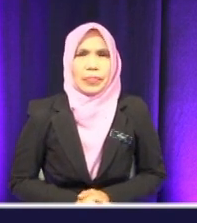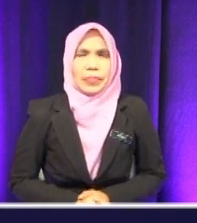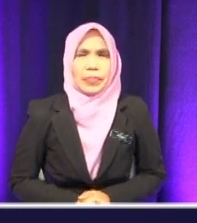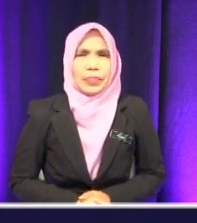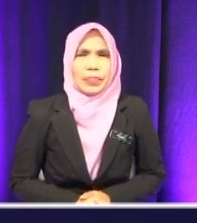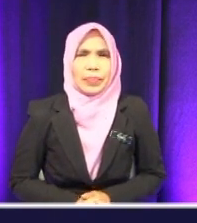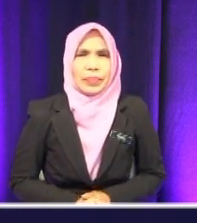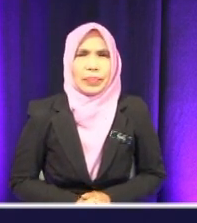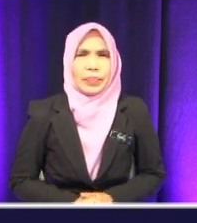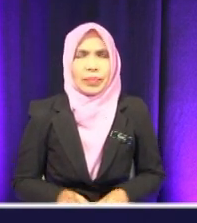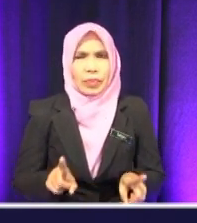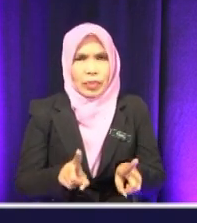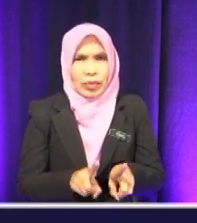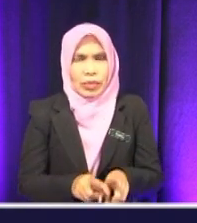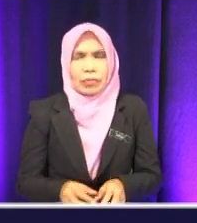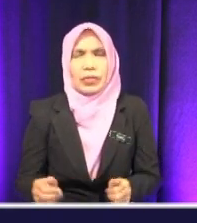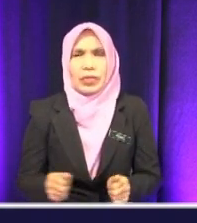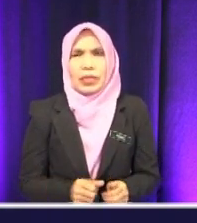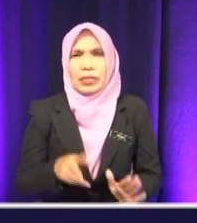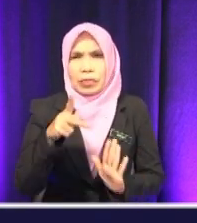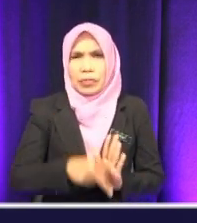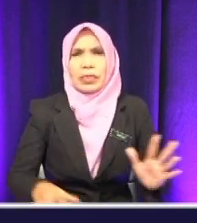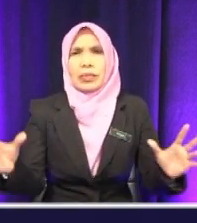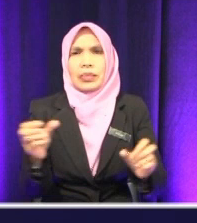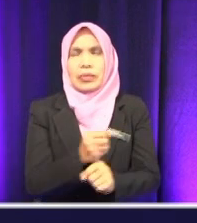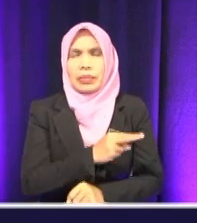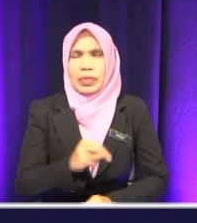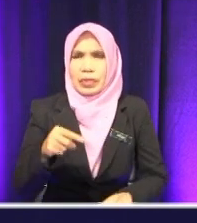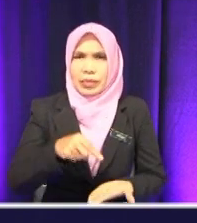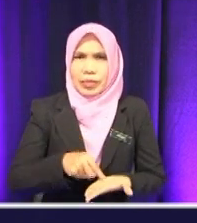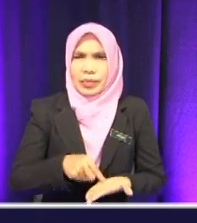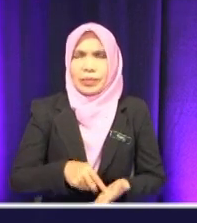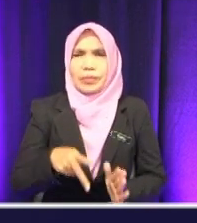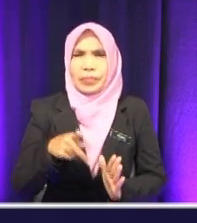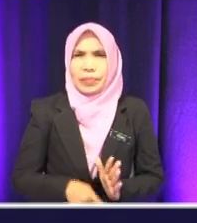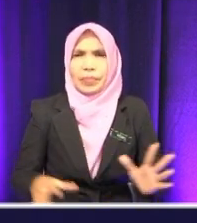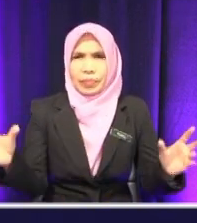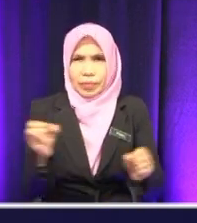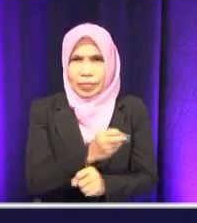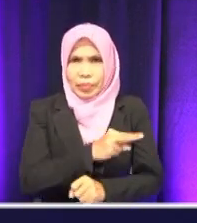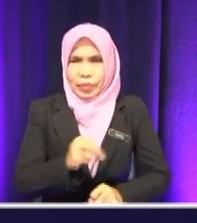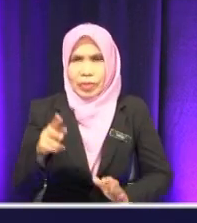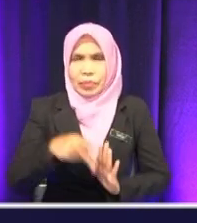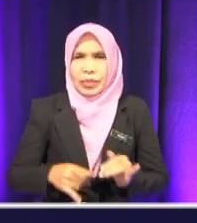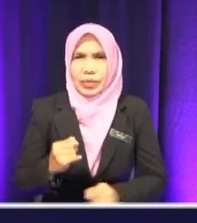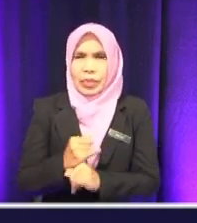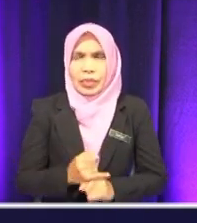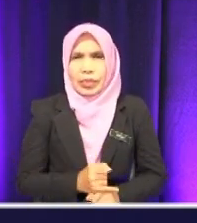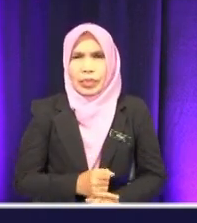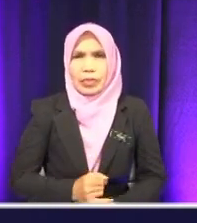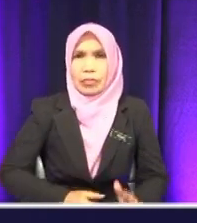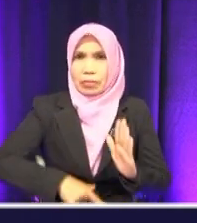juga dengan pendapatan ini pendapatan penjaga lebih besar daripada 2000 pendapatan penjaga